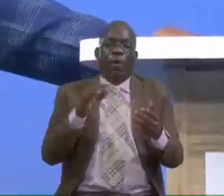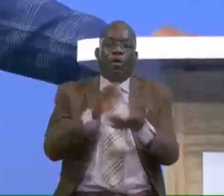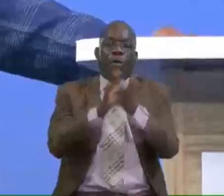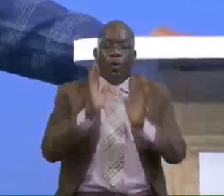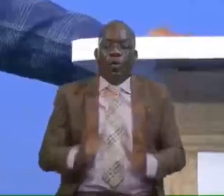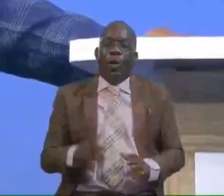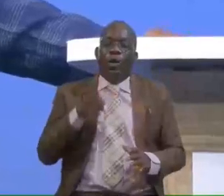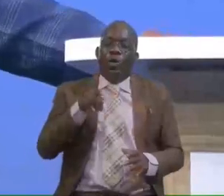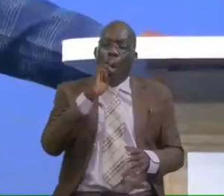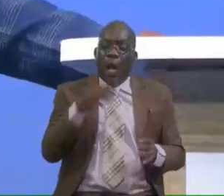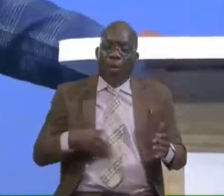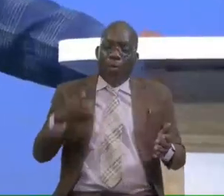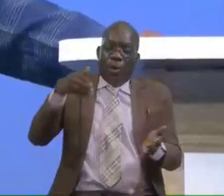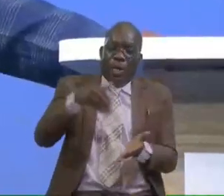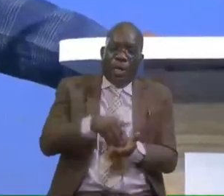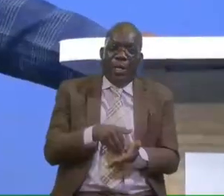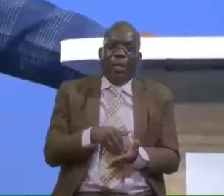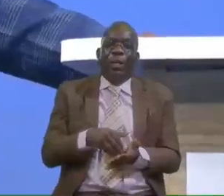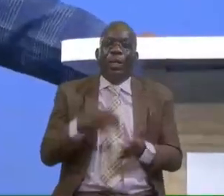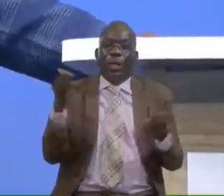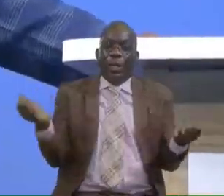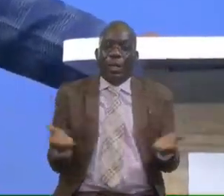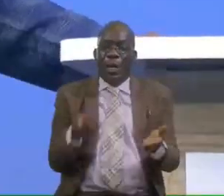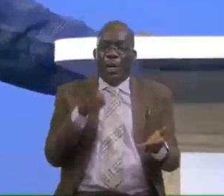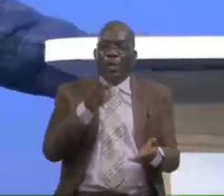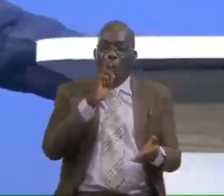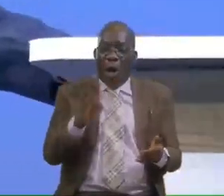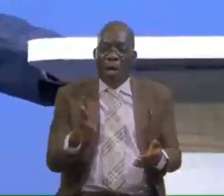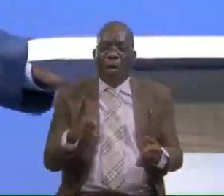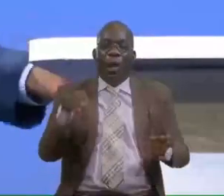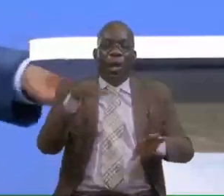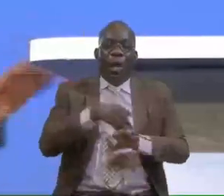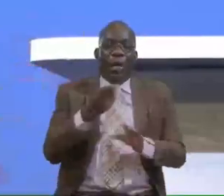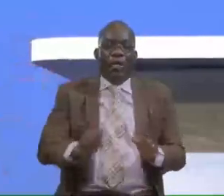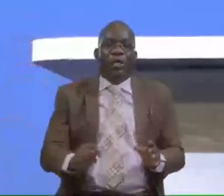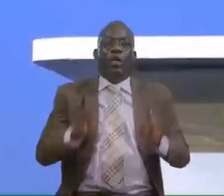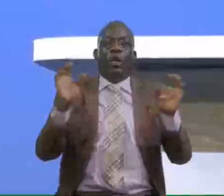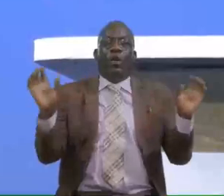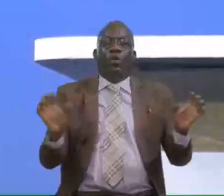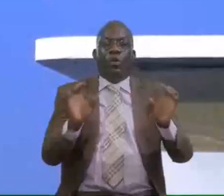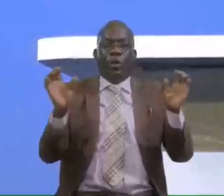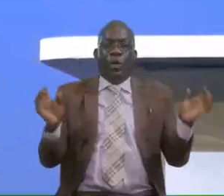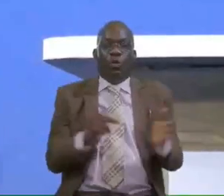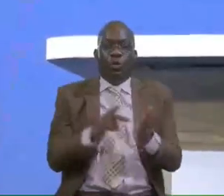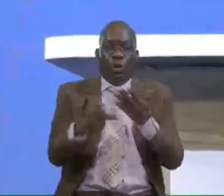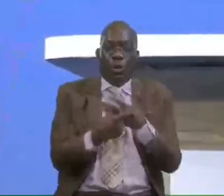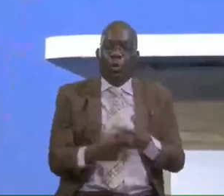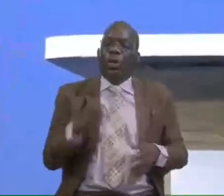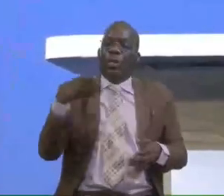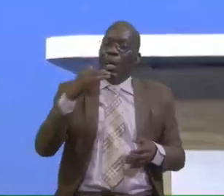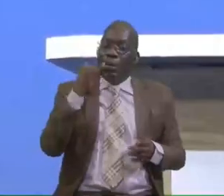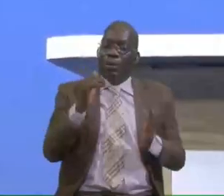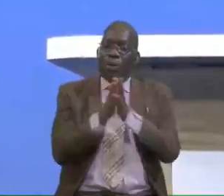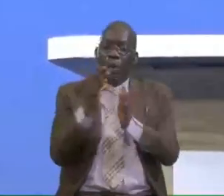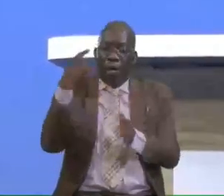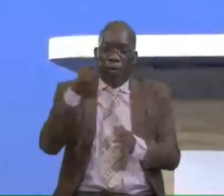de nouveau et te voilà à la croisade. Il y a l'intercession également pour